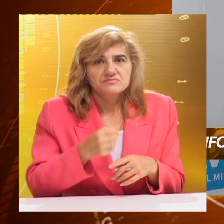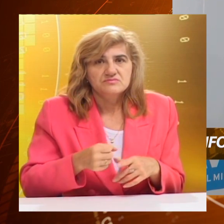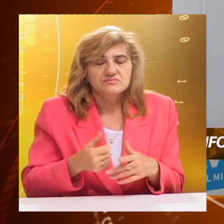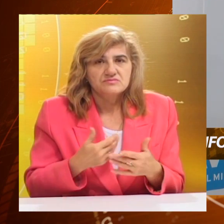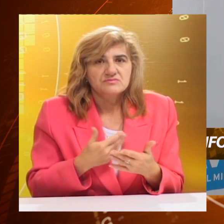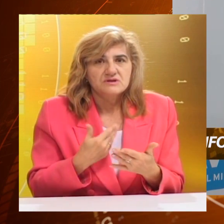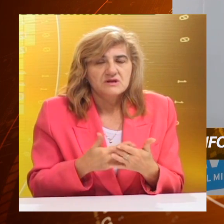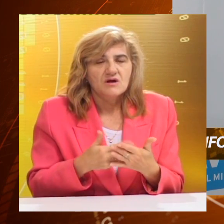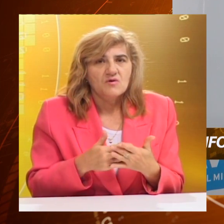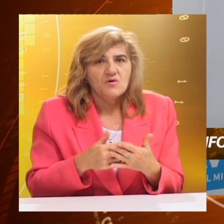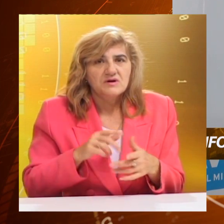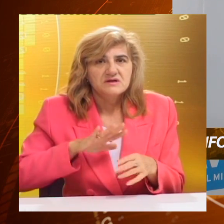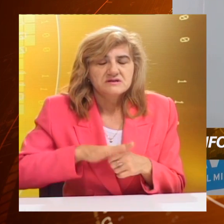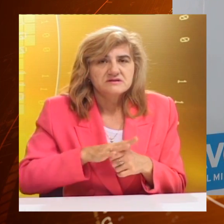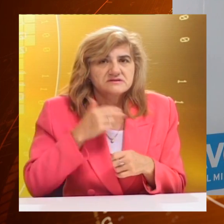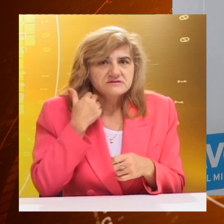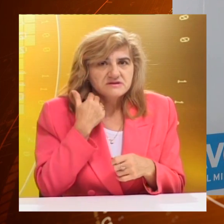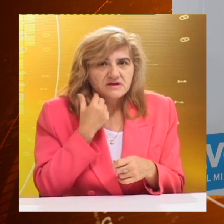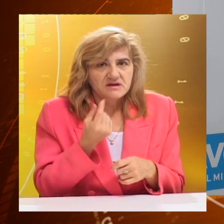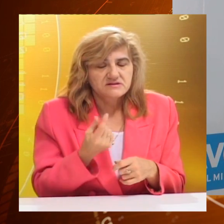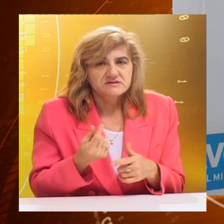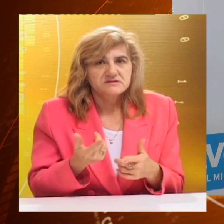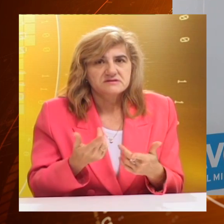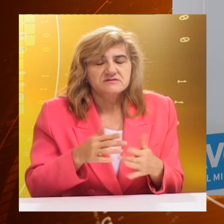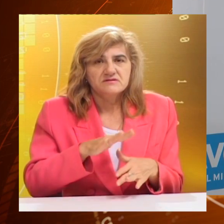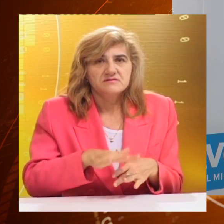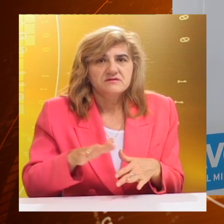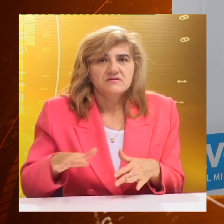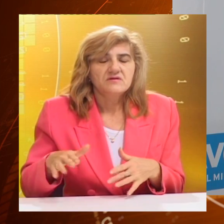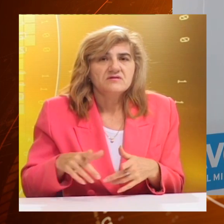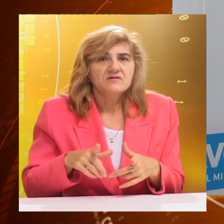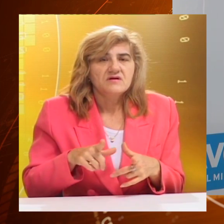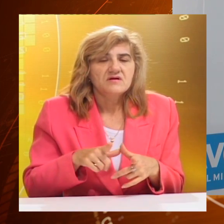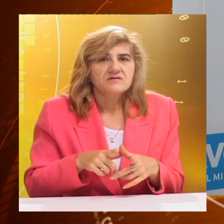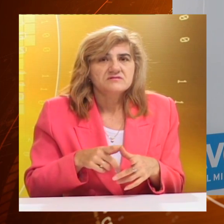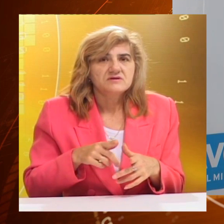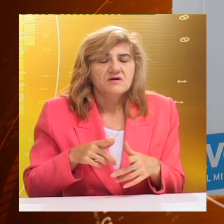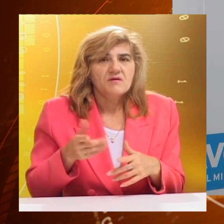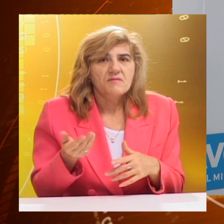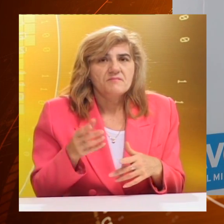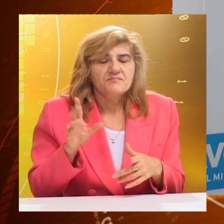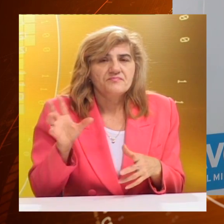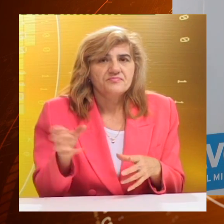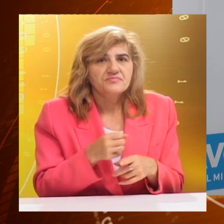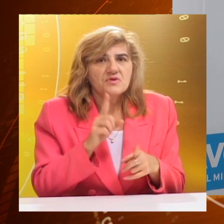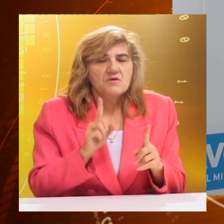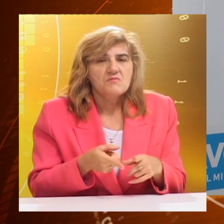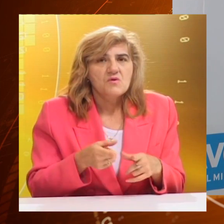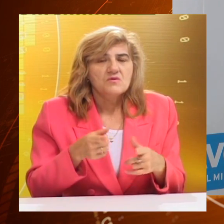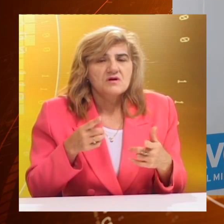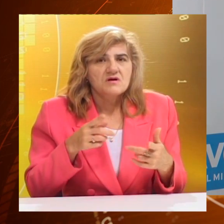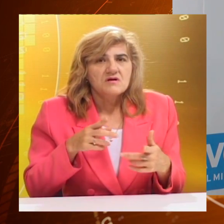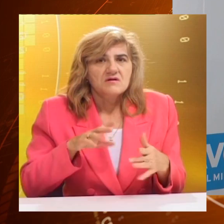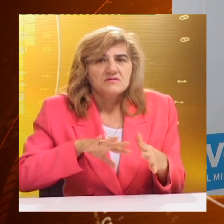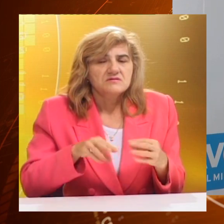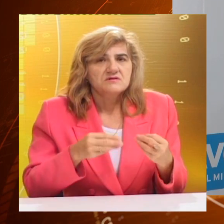žrtve. Pored seksualne eksploatacije, deca se eksploatišu kroz prinudu na prošnju, prinudu